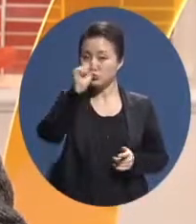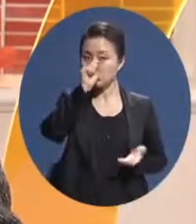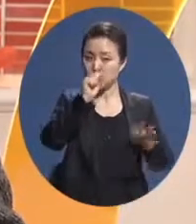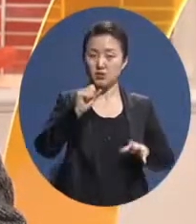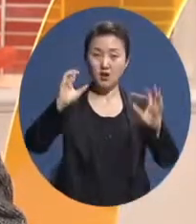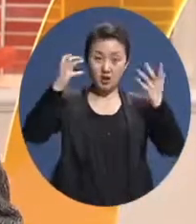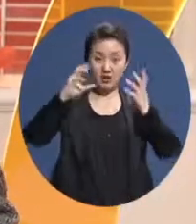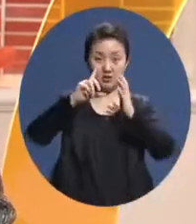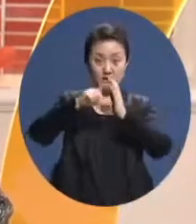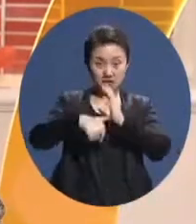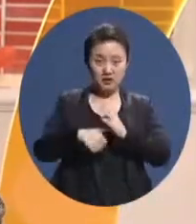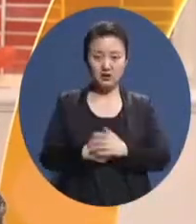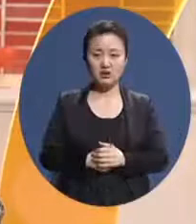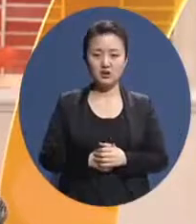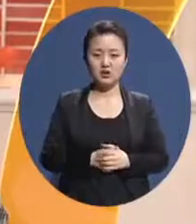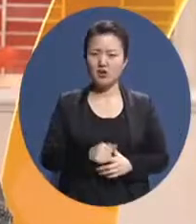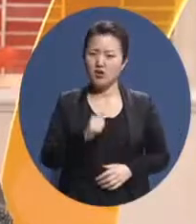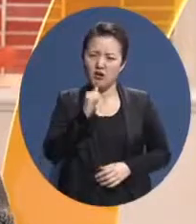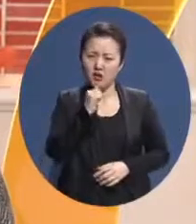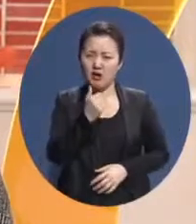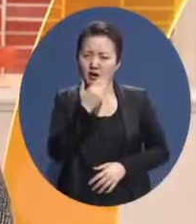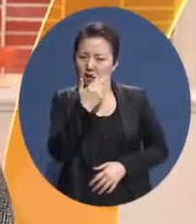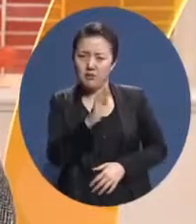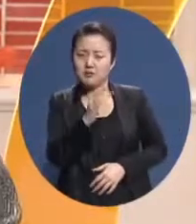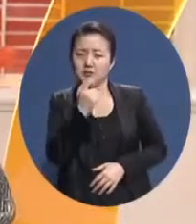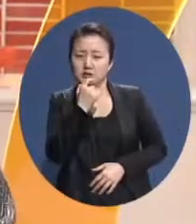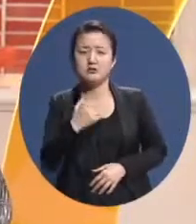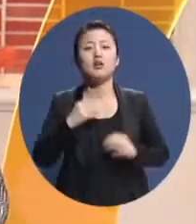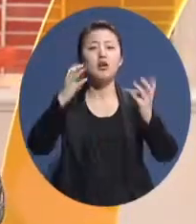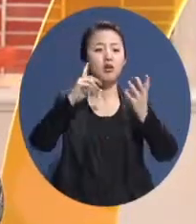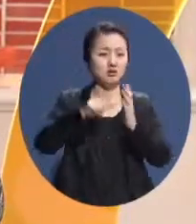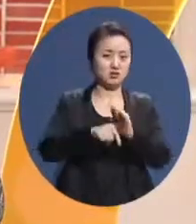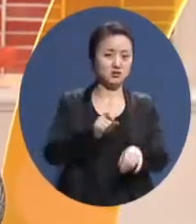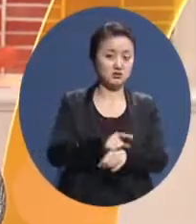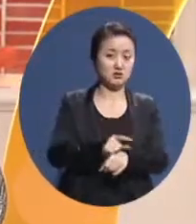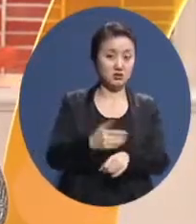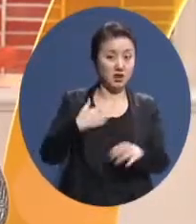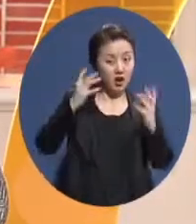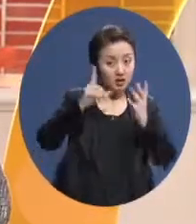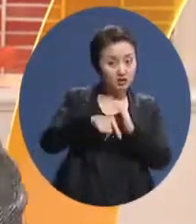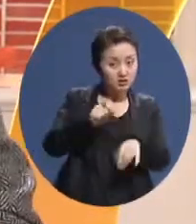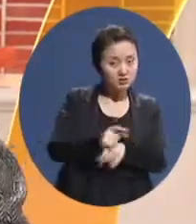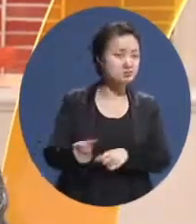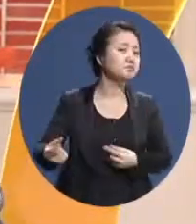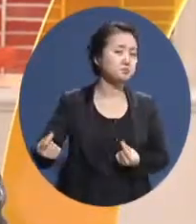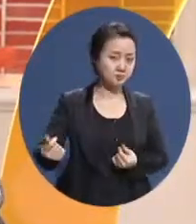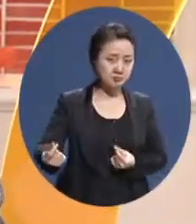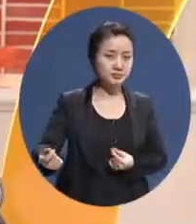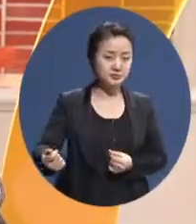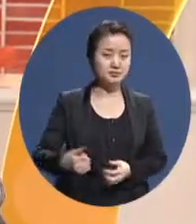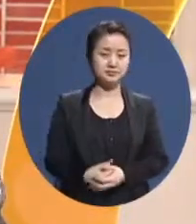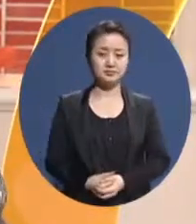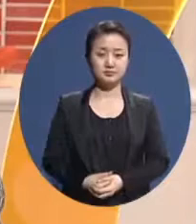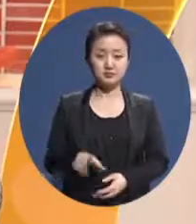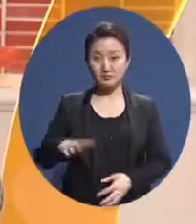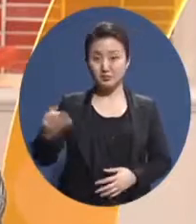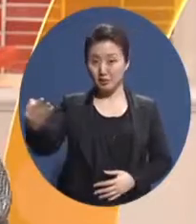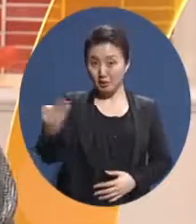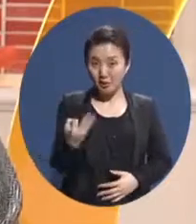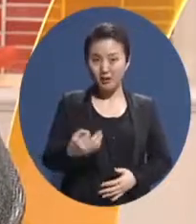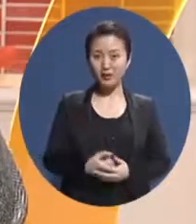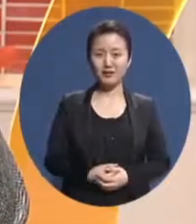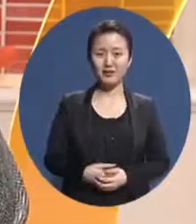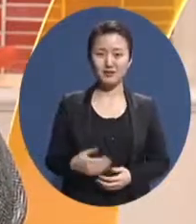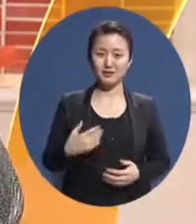콩 두유 이런 건 굉장히 그 싫어하고 비려하고 좀 아주 저랑 비슷한데 그렇지만 이제 저를 지금 보시면 잘